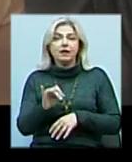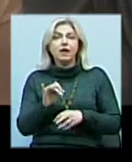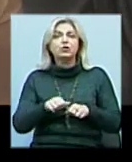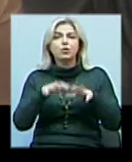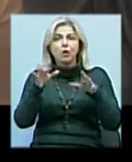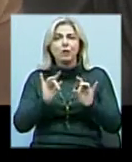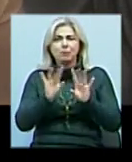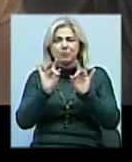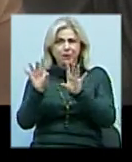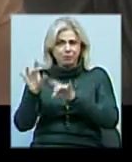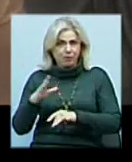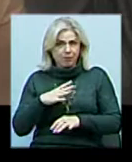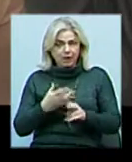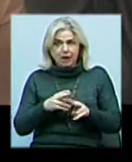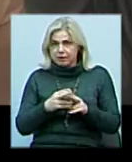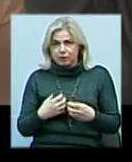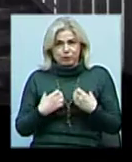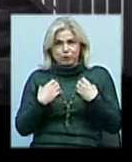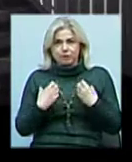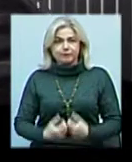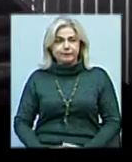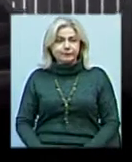іскор вилітали, такі, що це вражало.